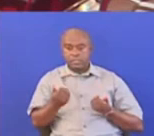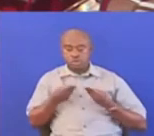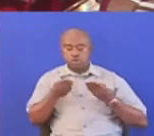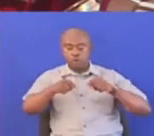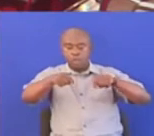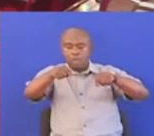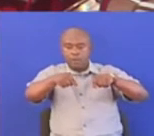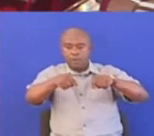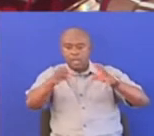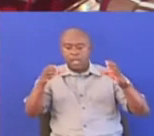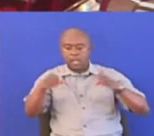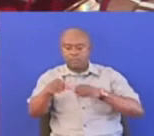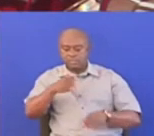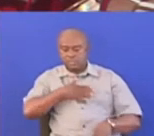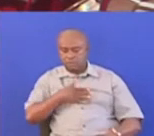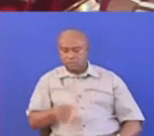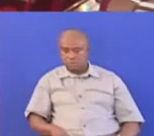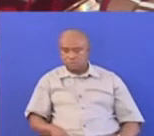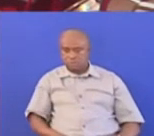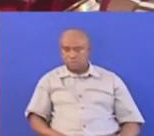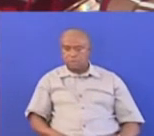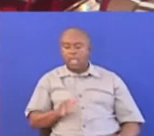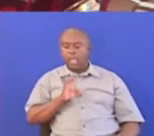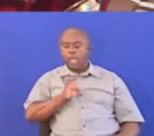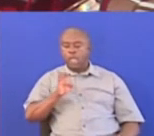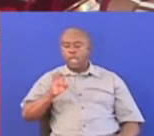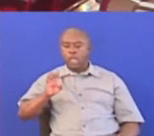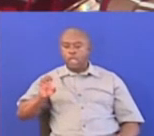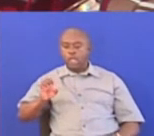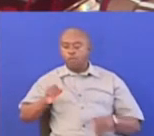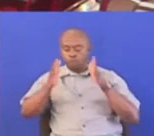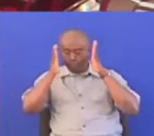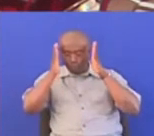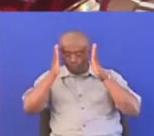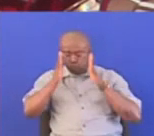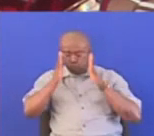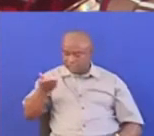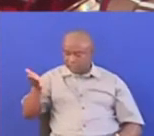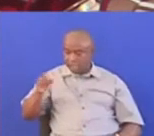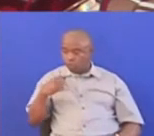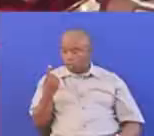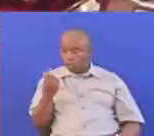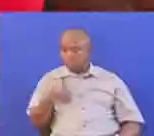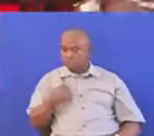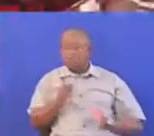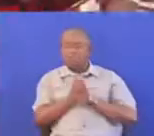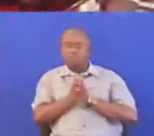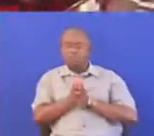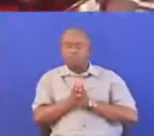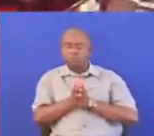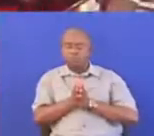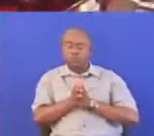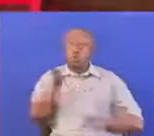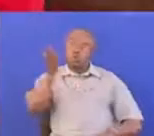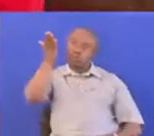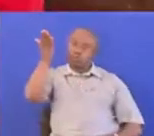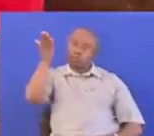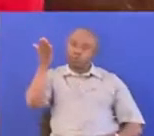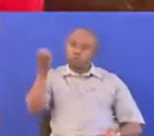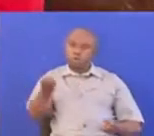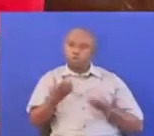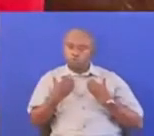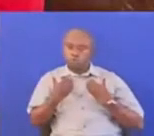ya kamati yangu. Mheshimiwa Spika, kwanza kabisa napenda kumshukuru Mwenyezi Mungu kwa kutujalia